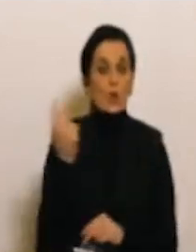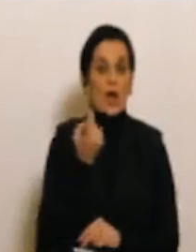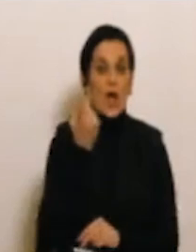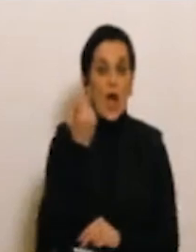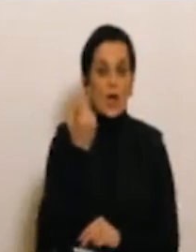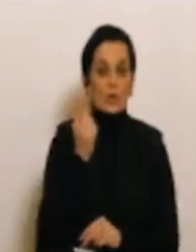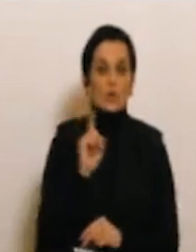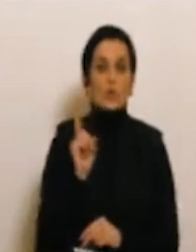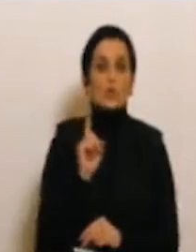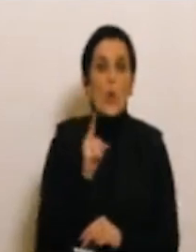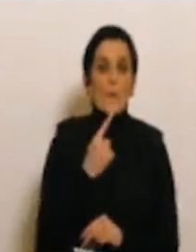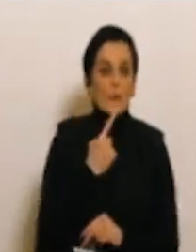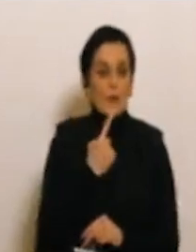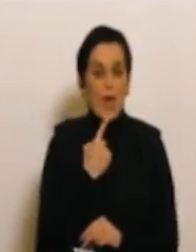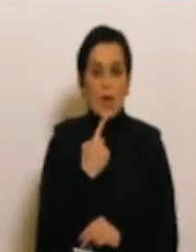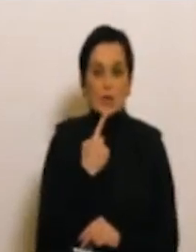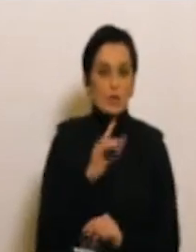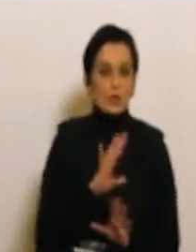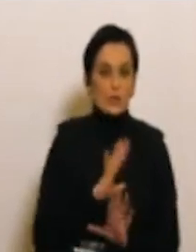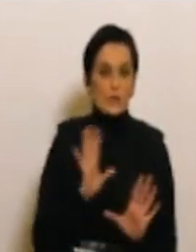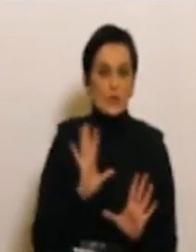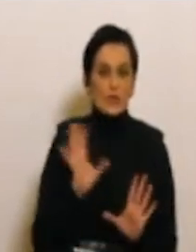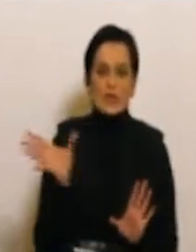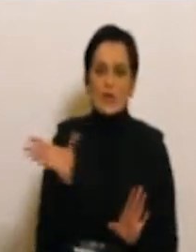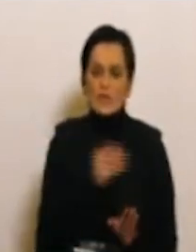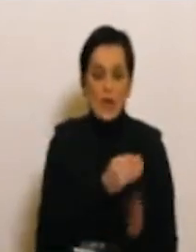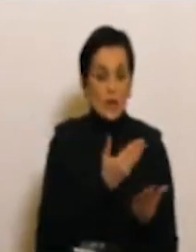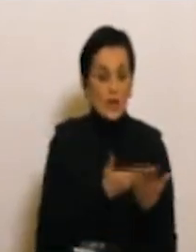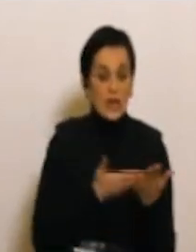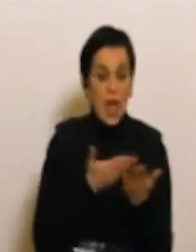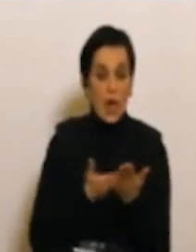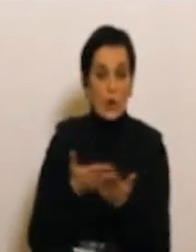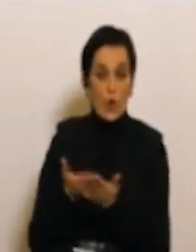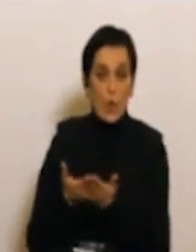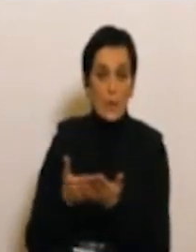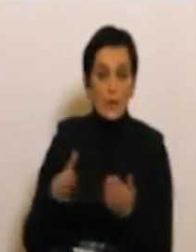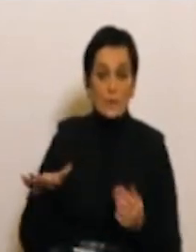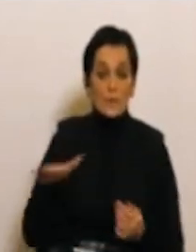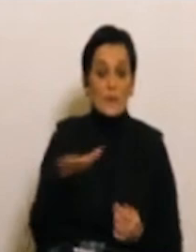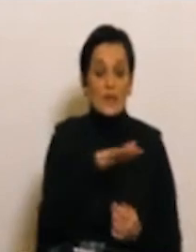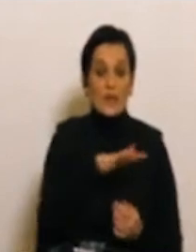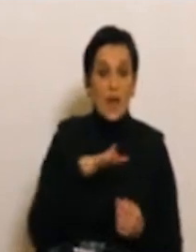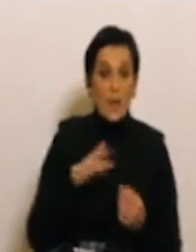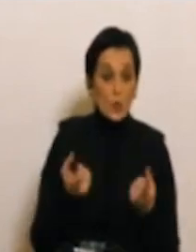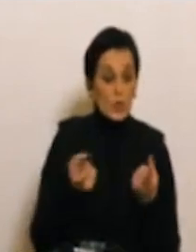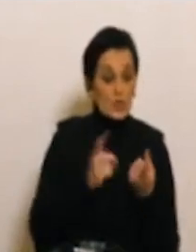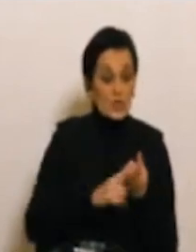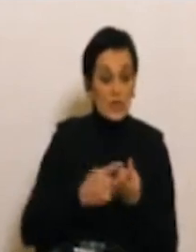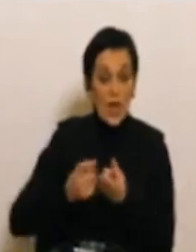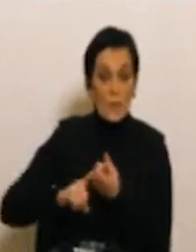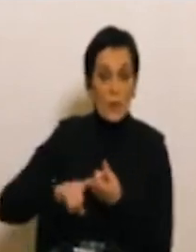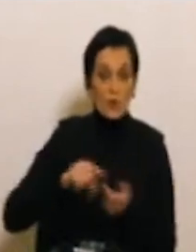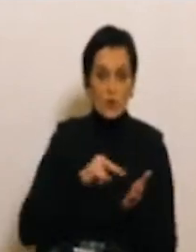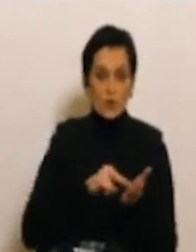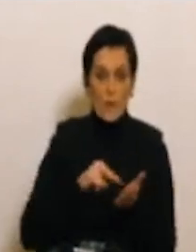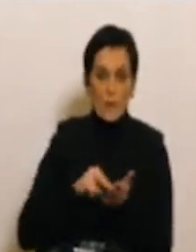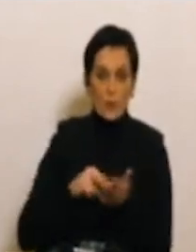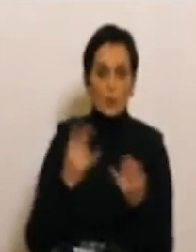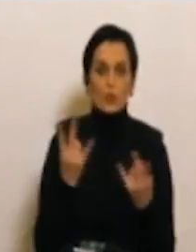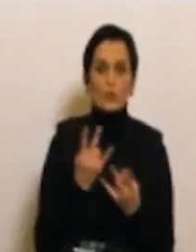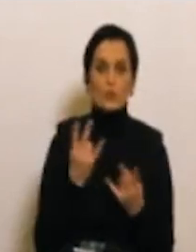თვალსაზრისითაც არავის ეჭვი არ ეპარებოდეს და ყველა რეკომენდაცია, რომელიც გარემოზე ზემოქმედების შეფასებაშია მოყვანილი, უნდა